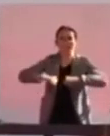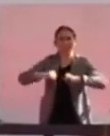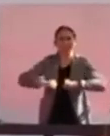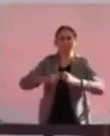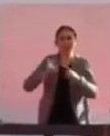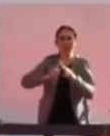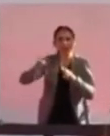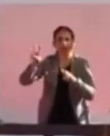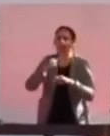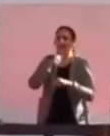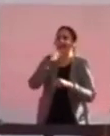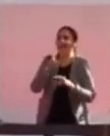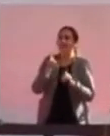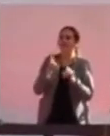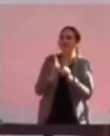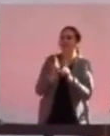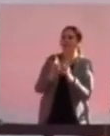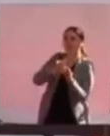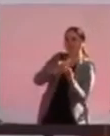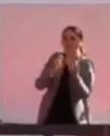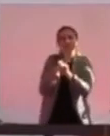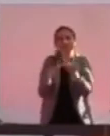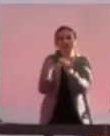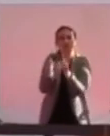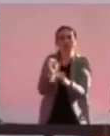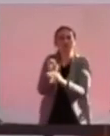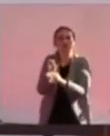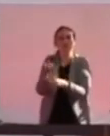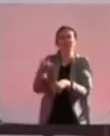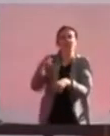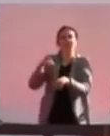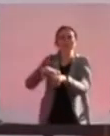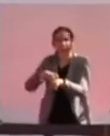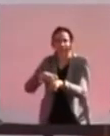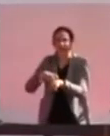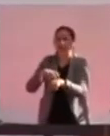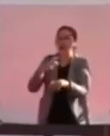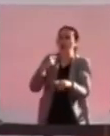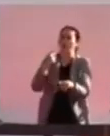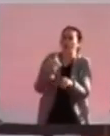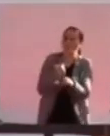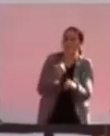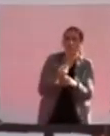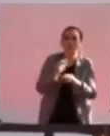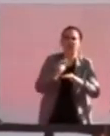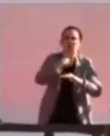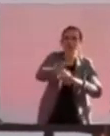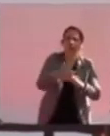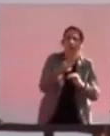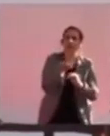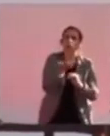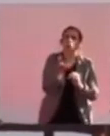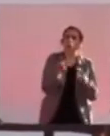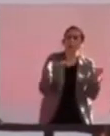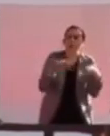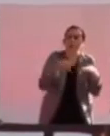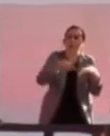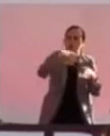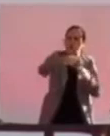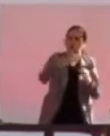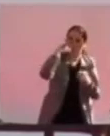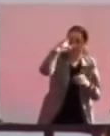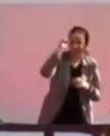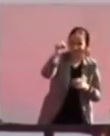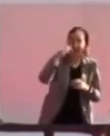da programmazione della formazione medica eliminare cosiddetto imbuto formativo e superare il numero chiuso in modo da avere le e i